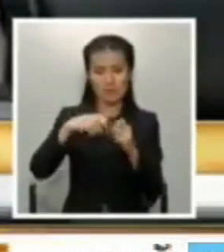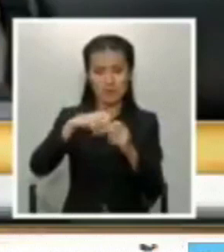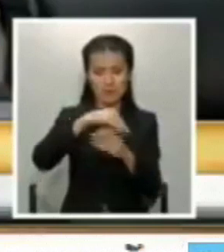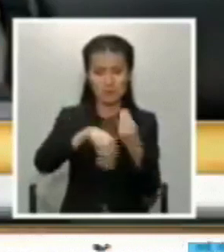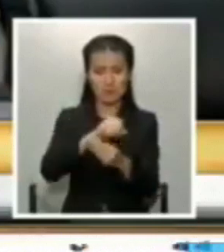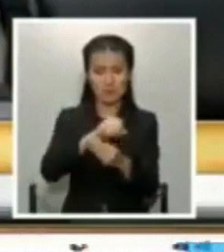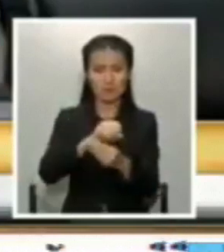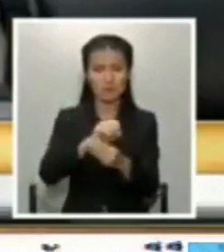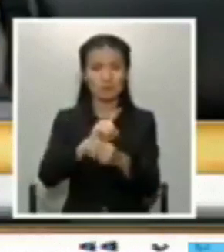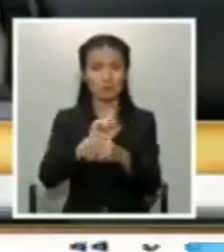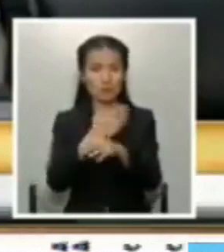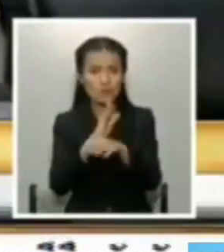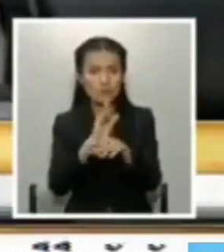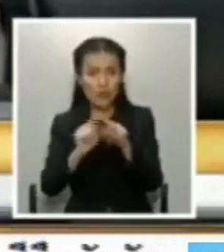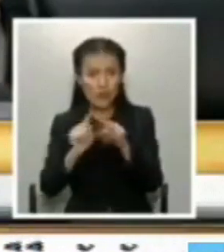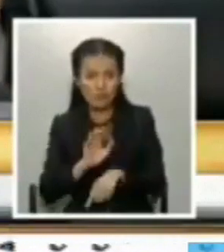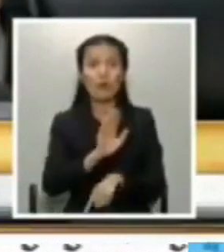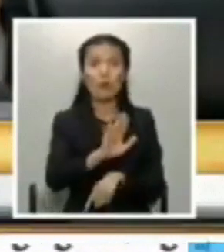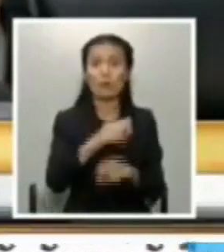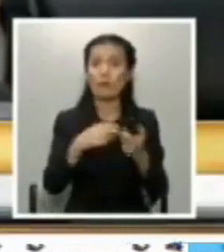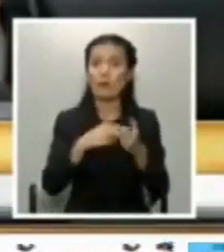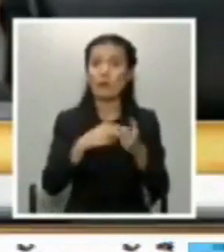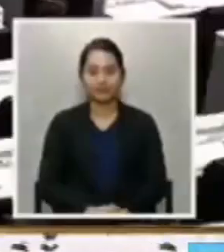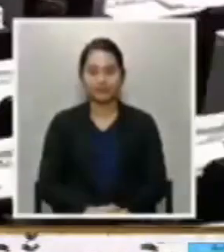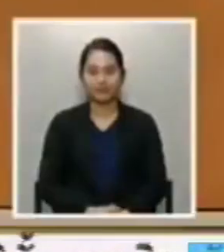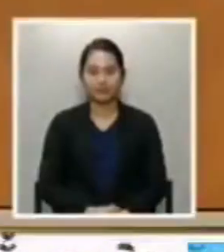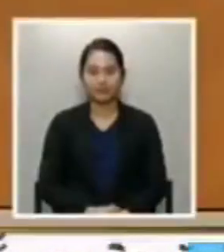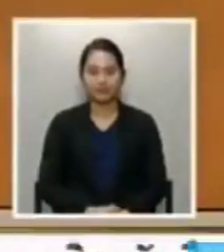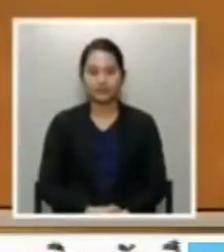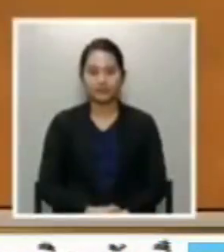ไปฟังที่สุภชัยเขาหาลือเรื่องนี้กับประธานชวนครับ